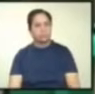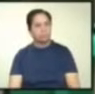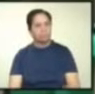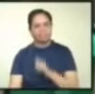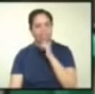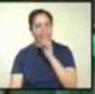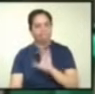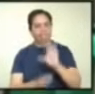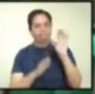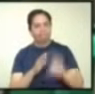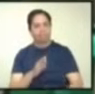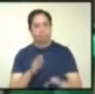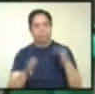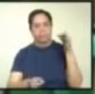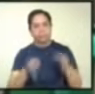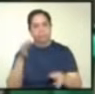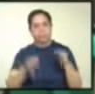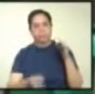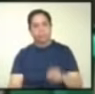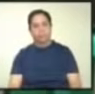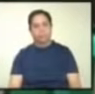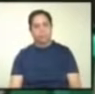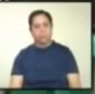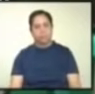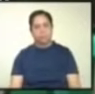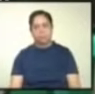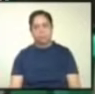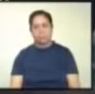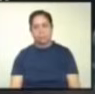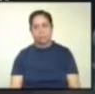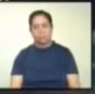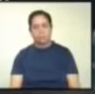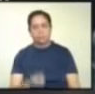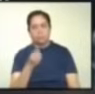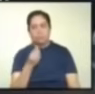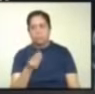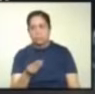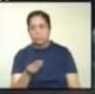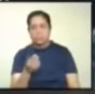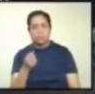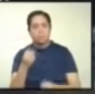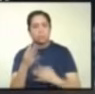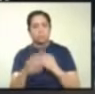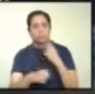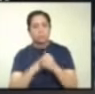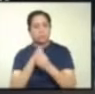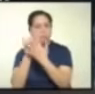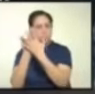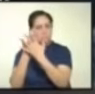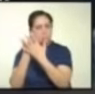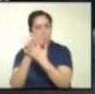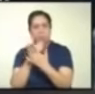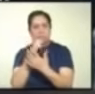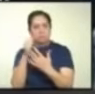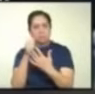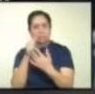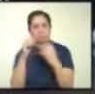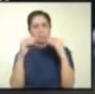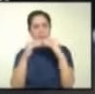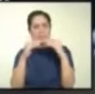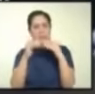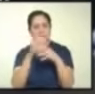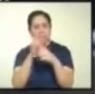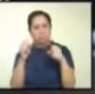Hindi raw buo ang hustisya. Ang karang ilang pila lang ka taon nga pagkakulong kay dili jud makat